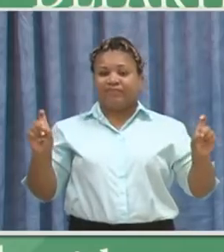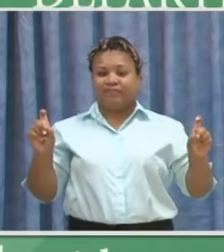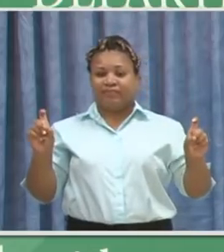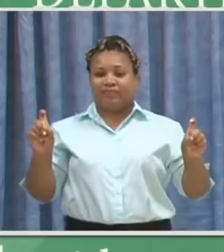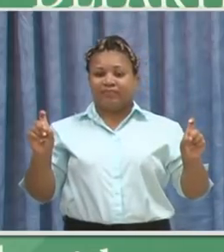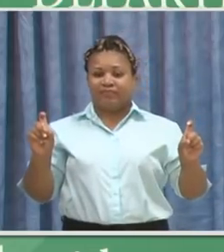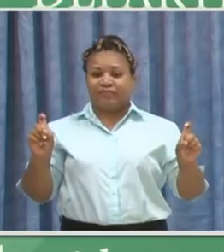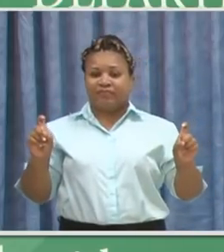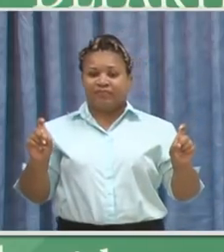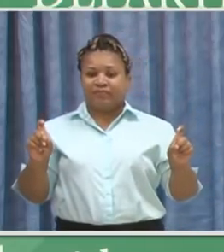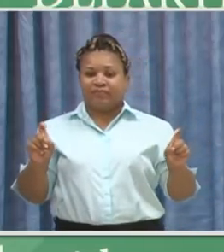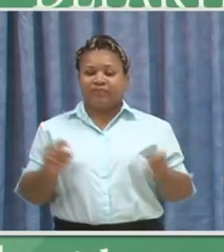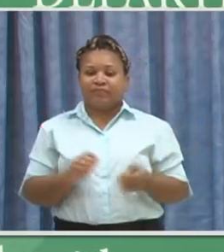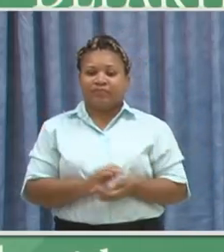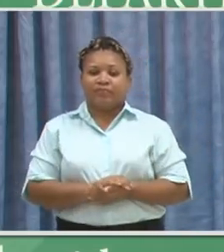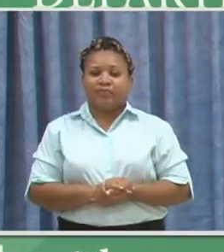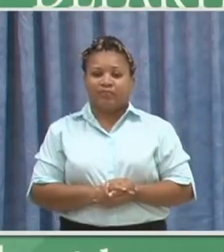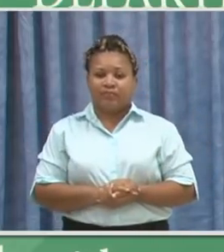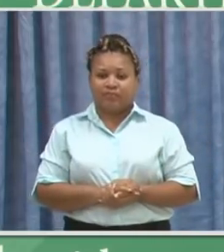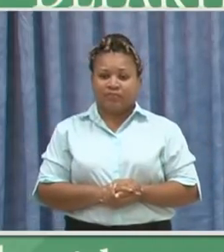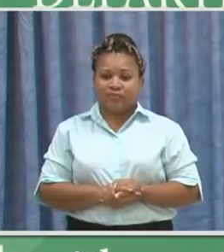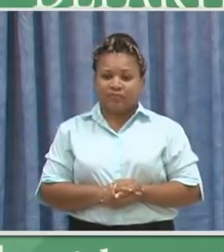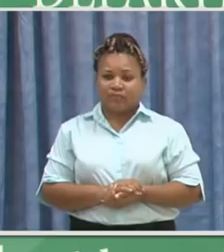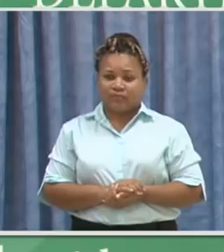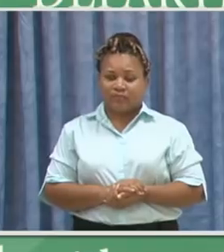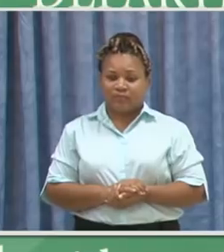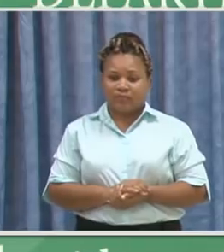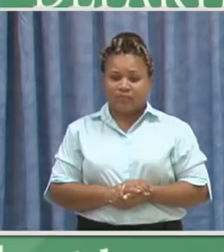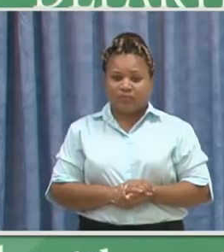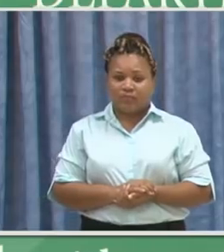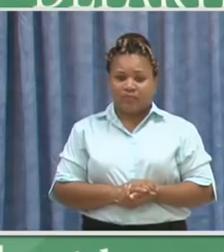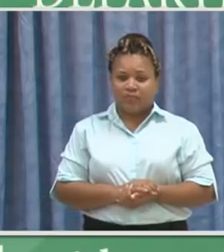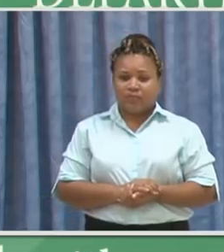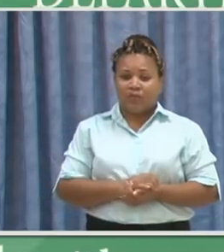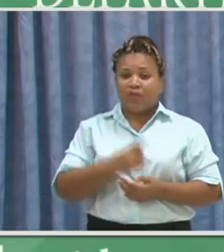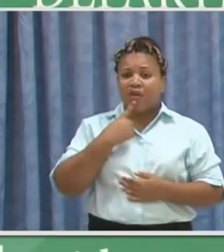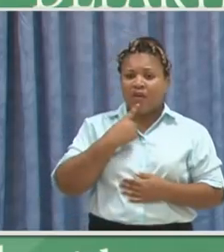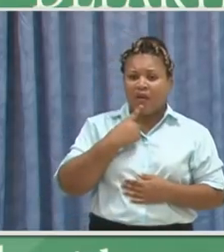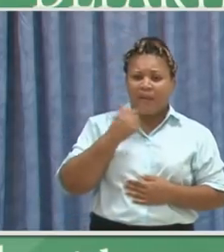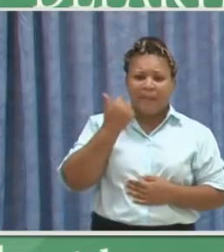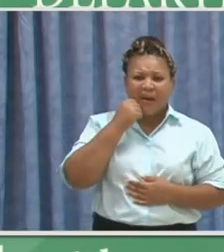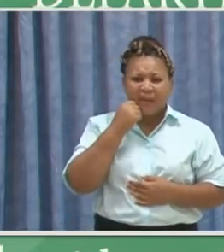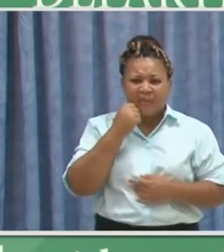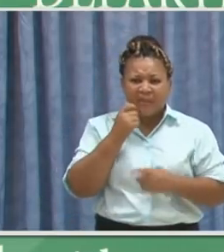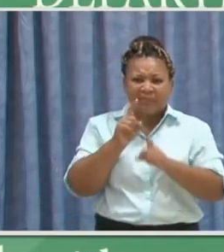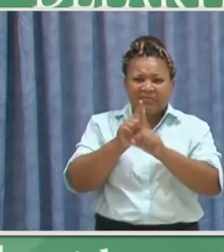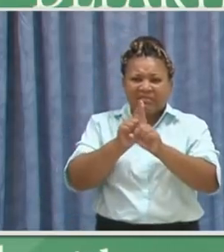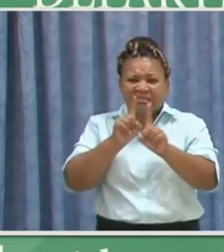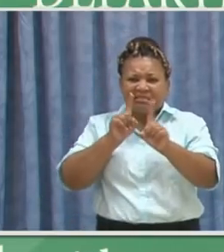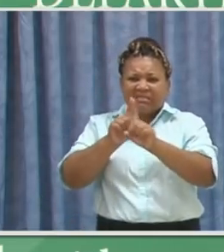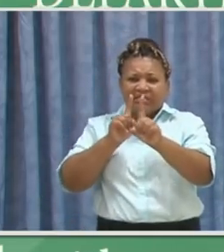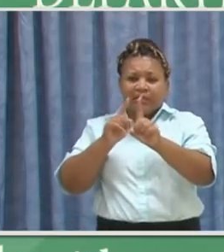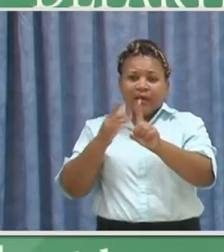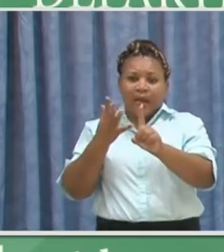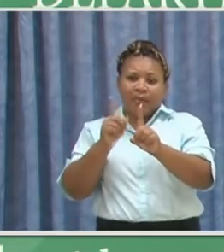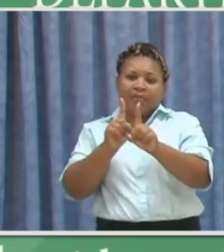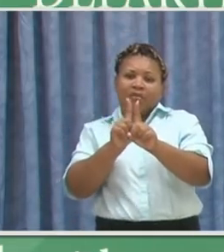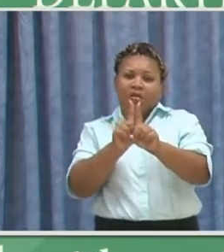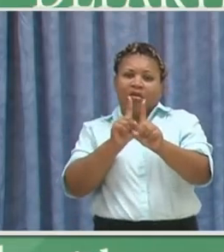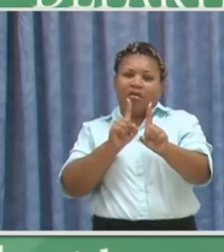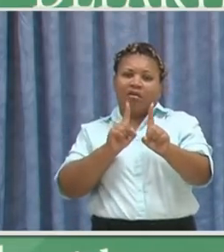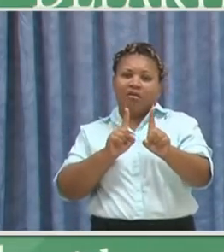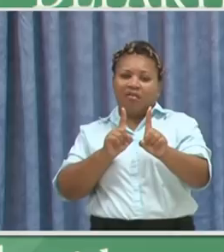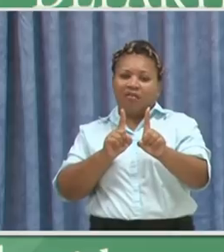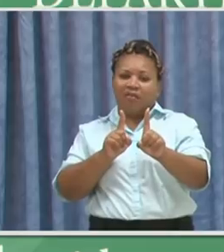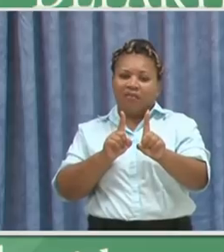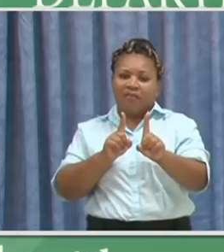sa distance avec un autre dimon. Il y a plein de monde pour pouvoir comprendre à cause nous